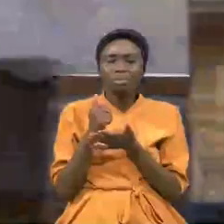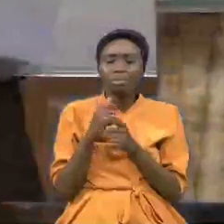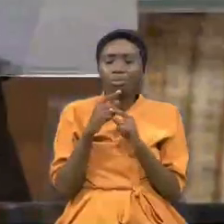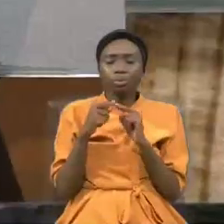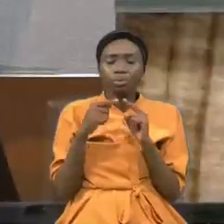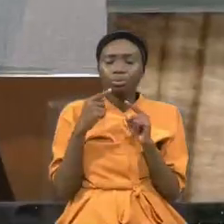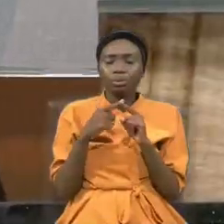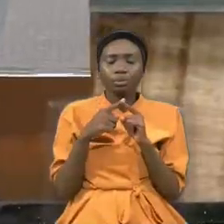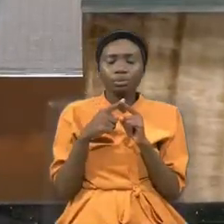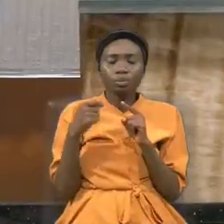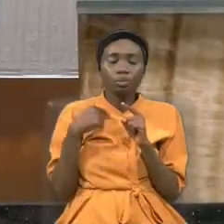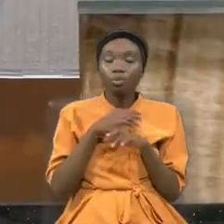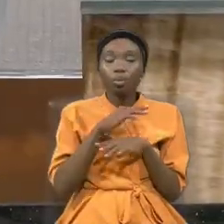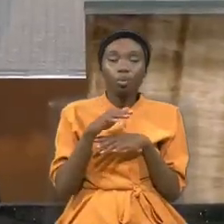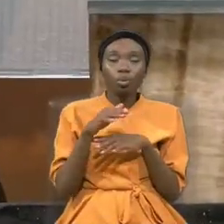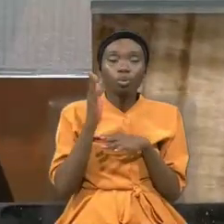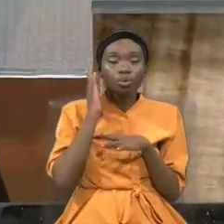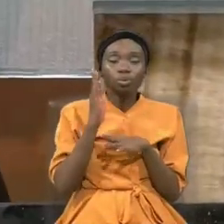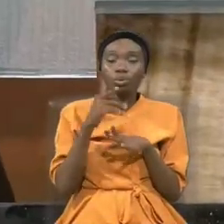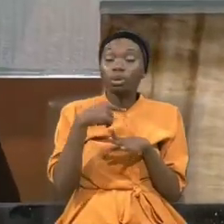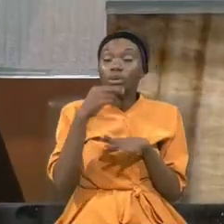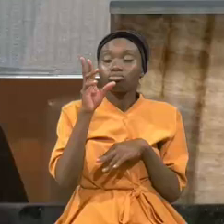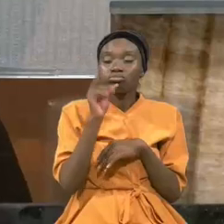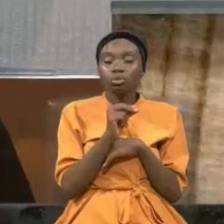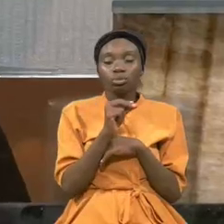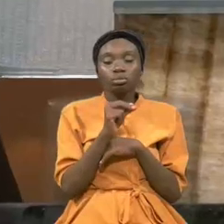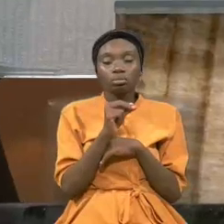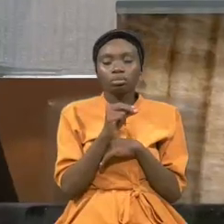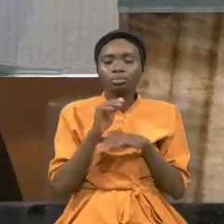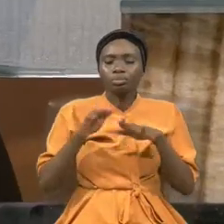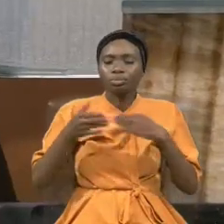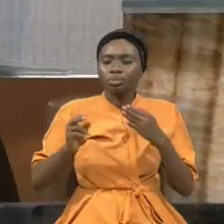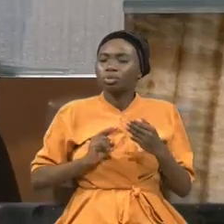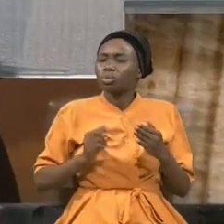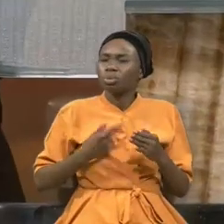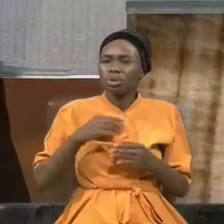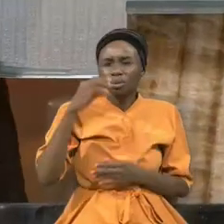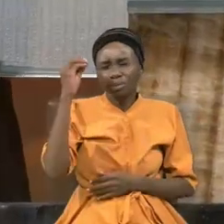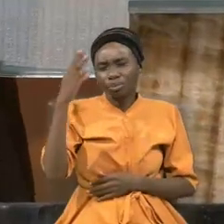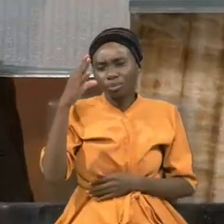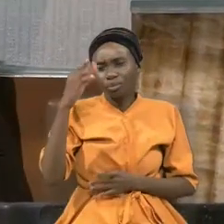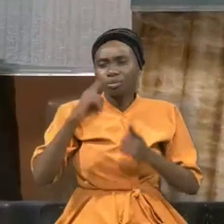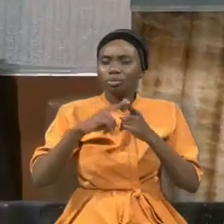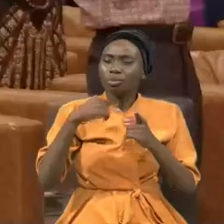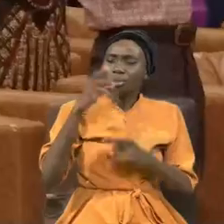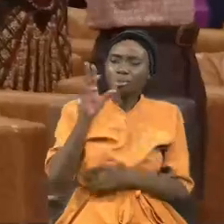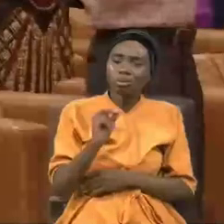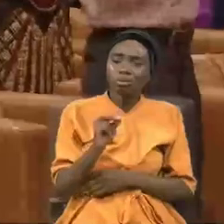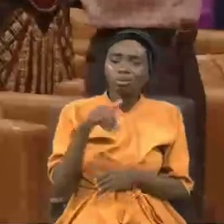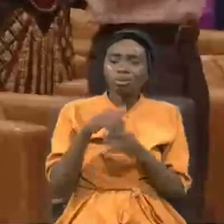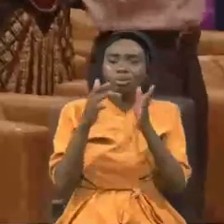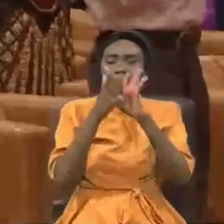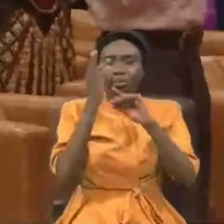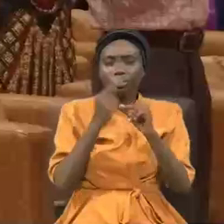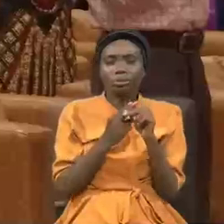Lorsque nous devons dire non, donne-nous la grâce pour dire non.